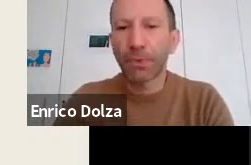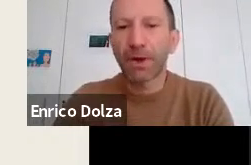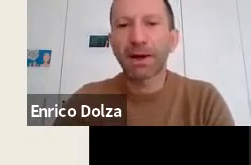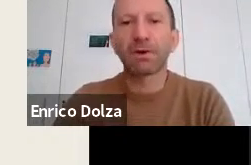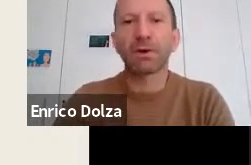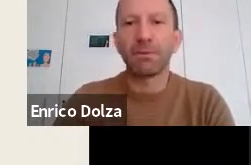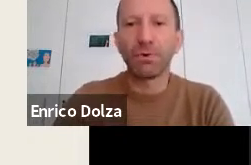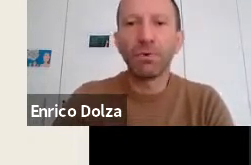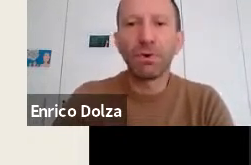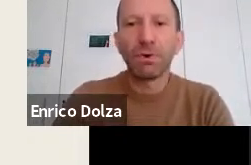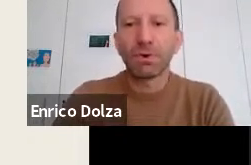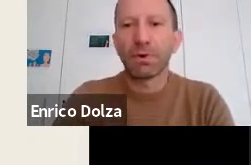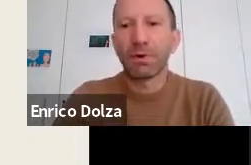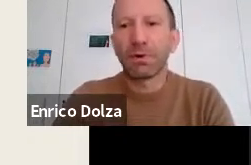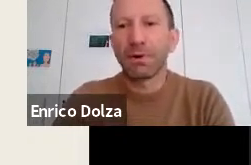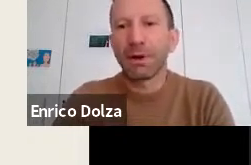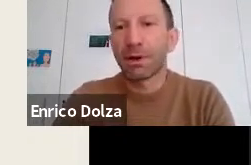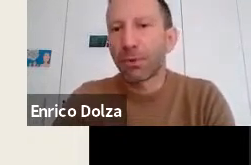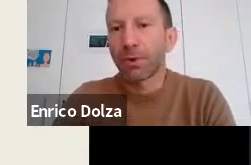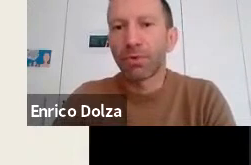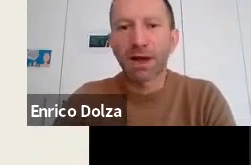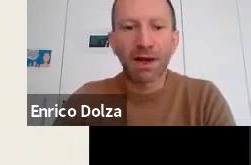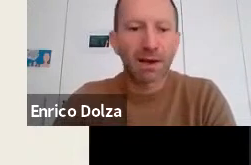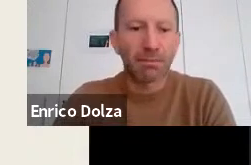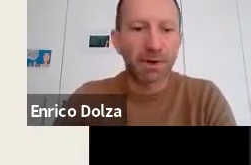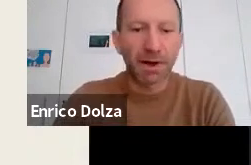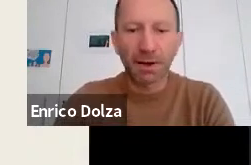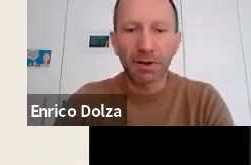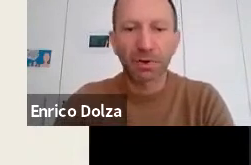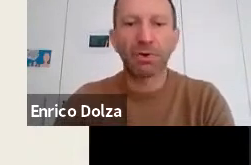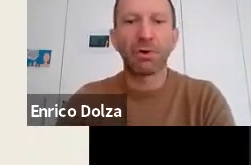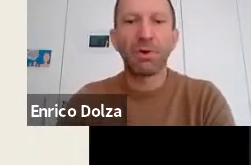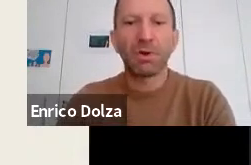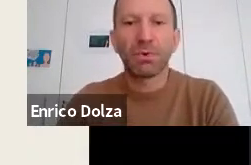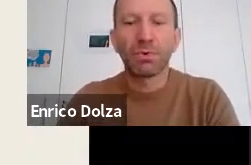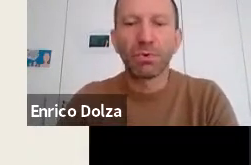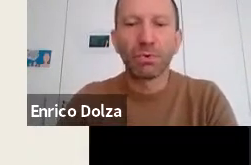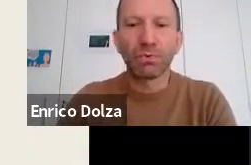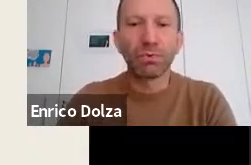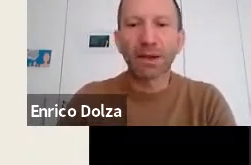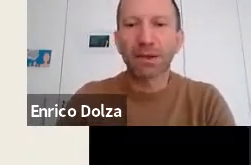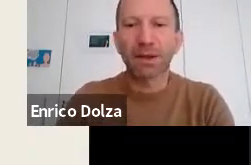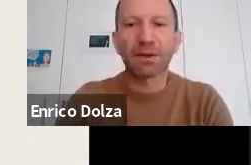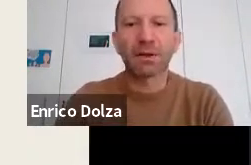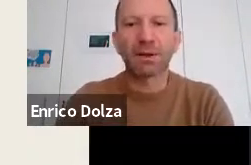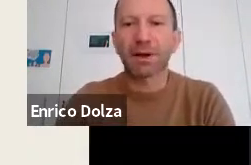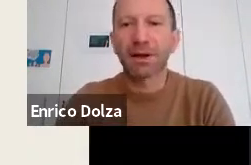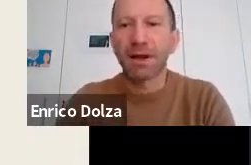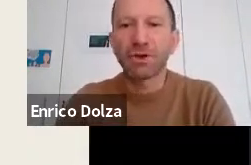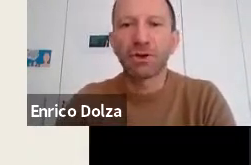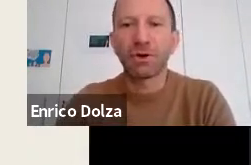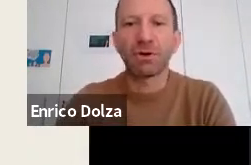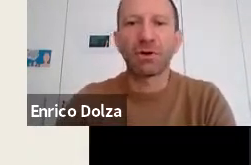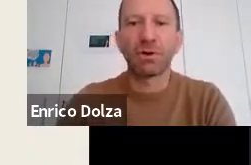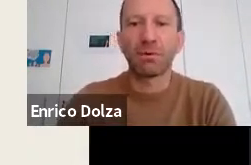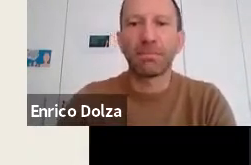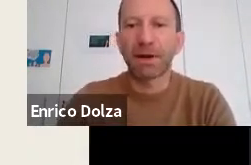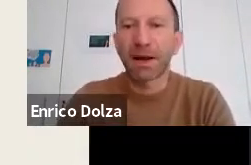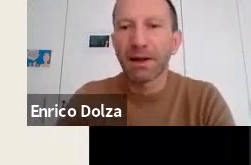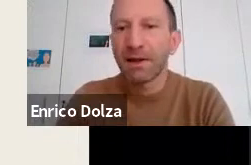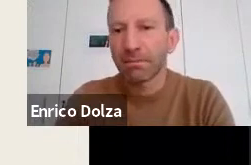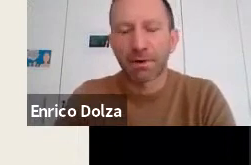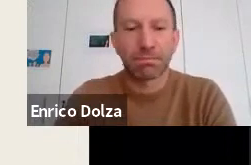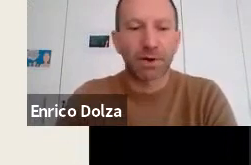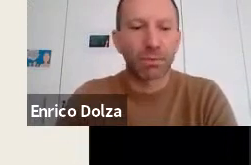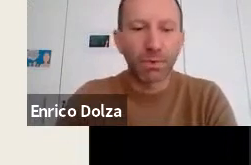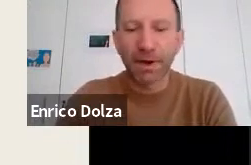di valorizzare ancora di più le istituzioni museali, che a mio parere sono un asset strategico